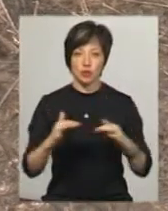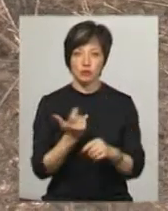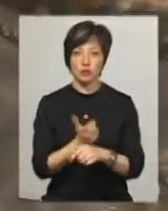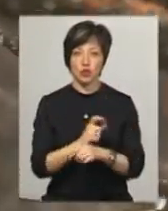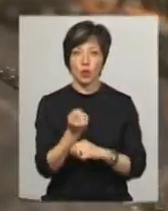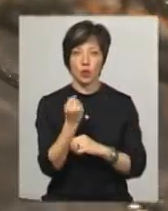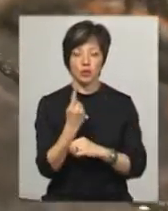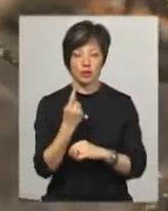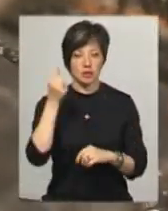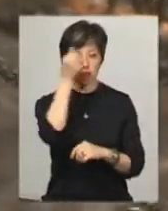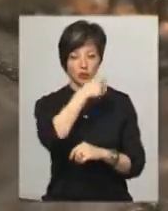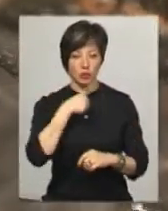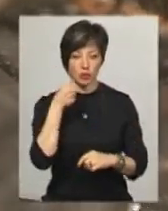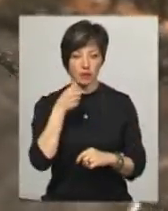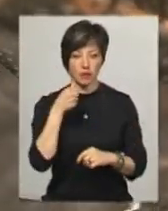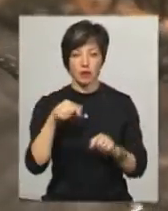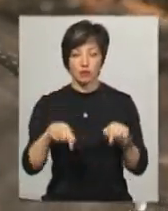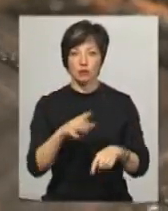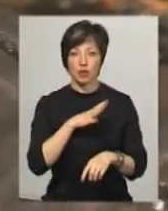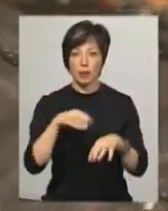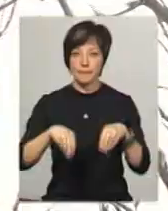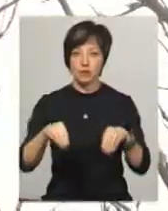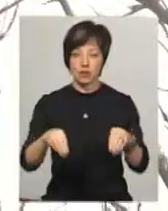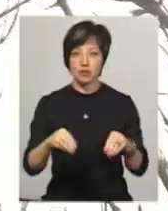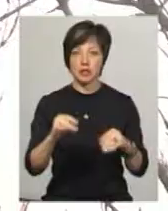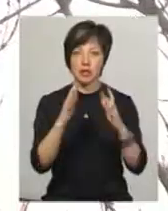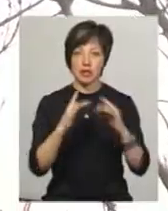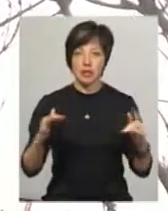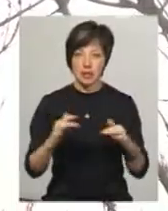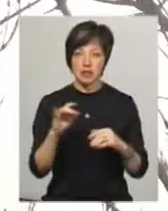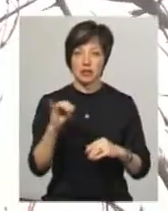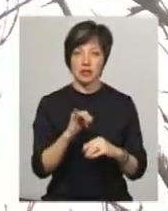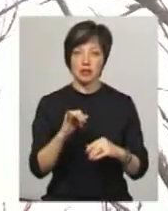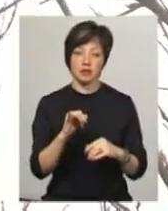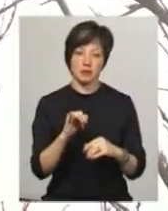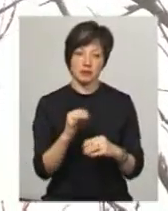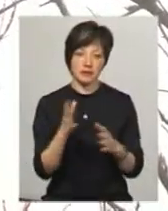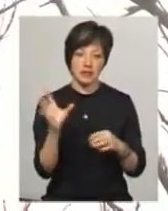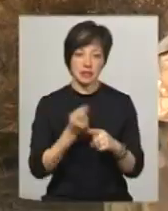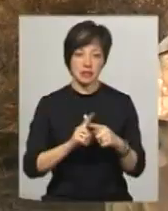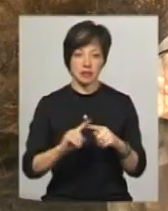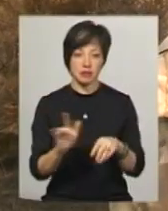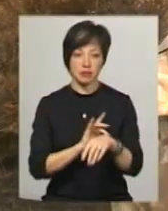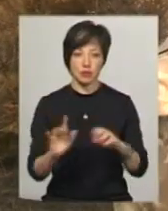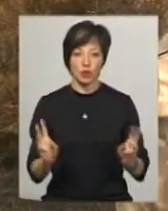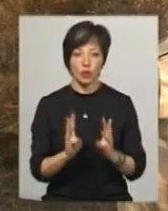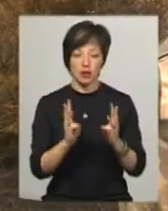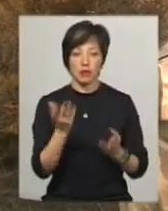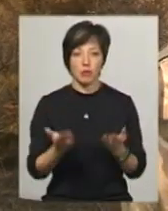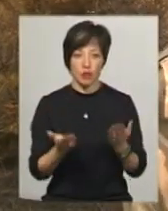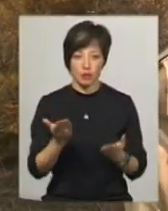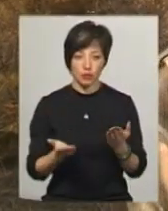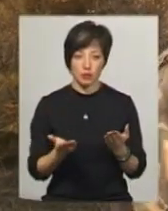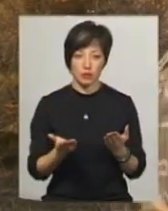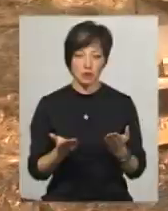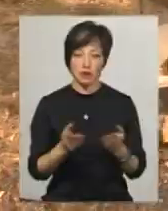більше 11 років, вони тут були посаджені, і йолки, і ялинки, і сосни, і все це згоріло, і, мабуть, вони вже і